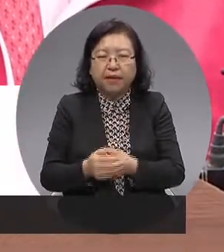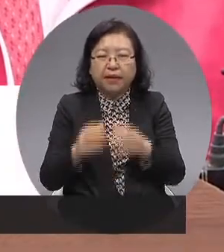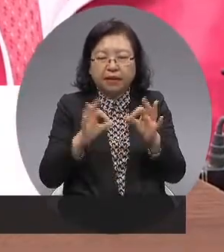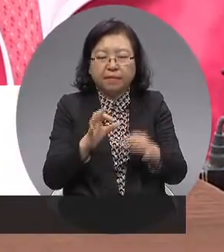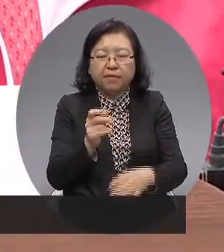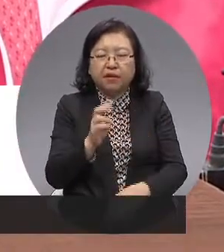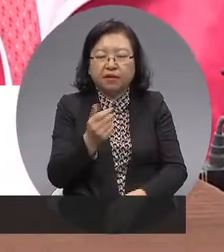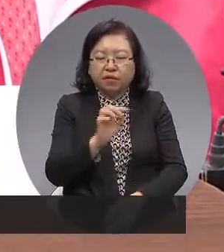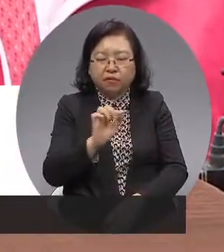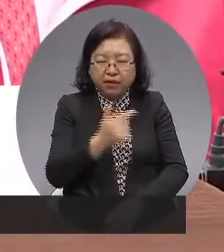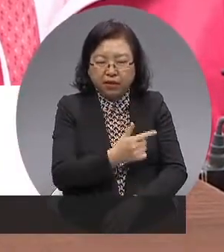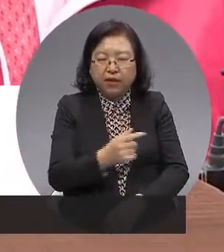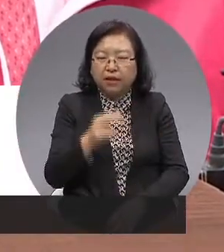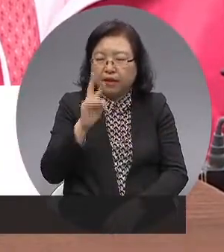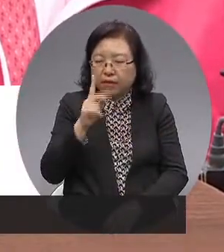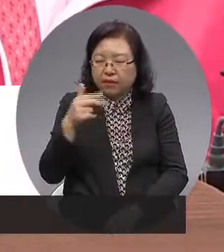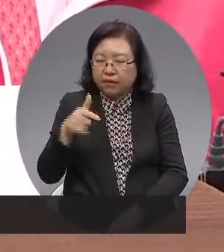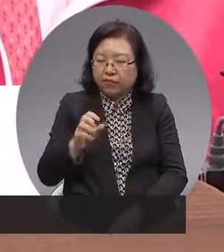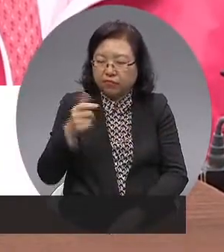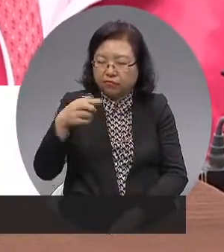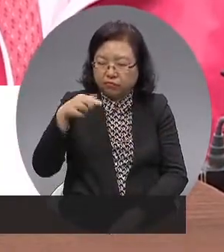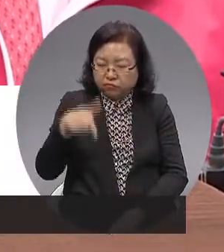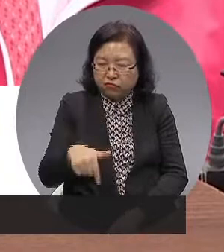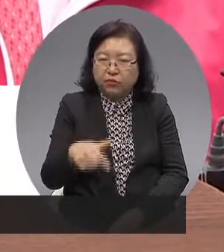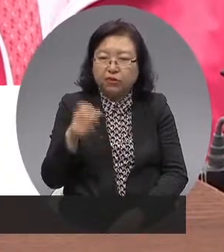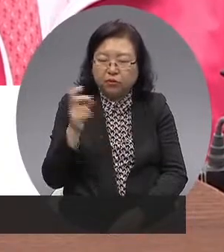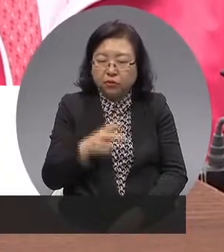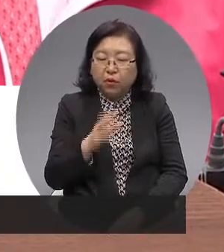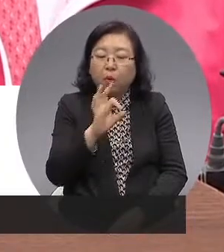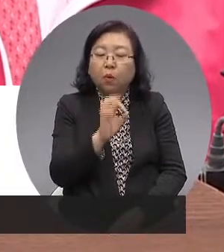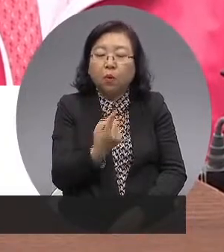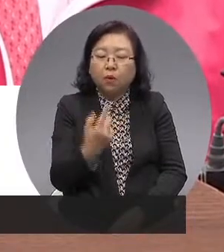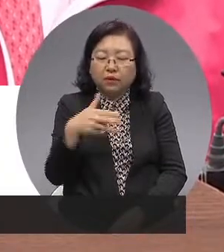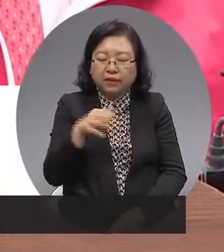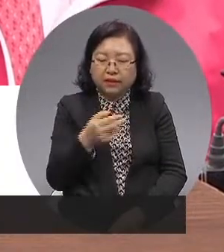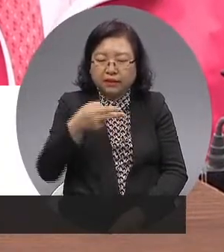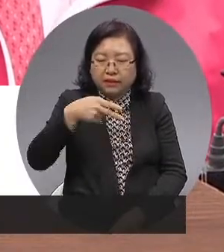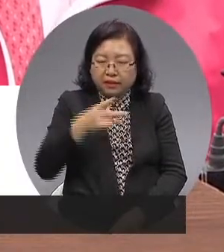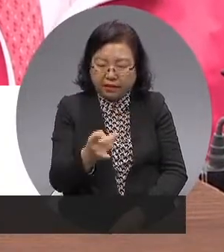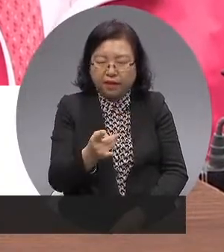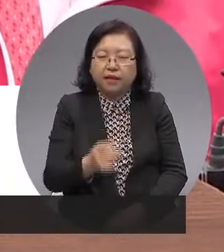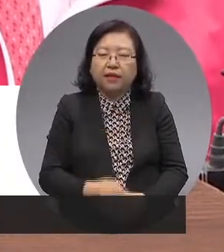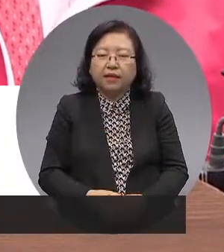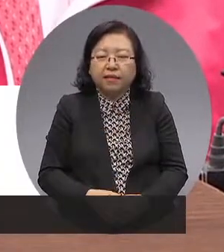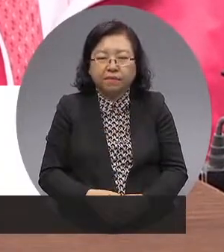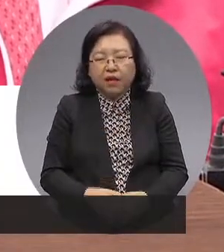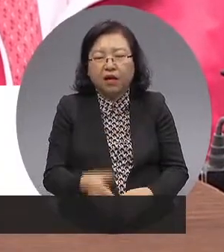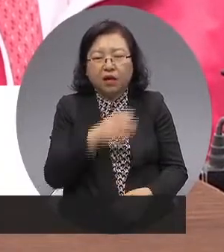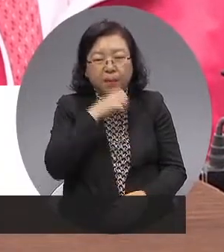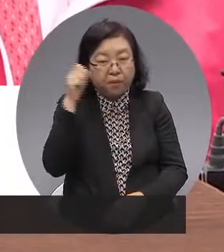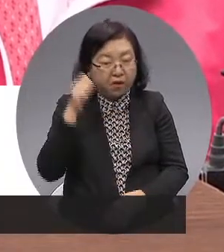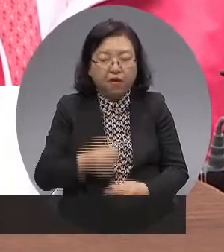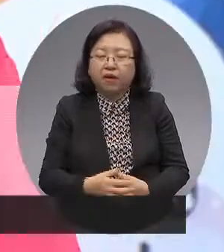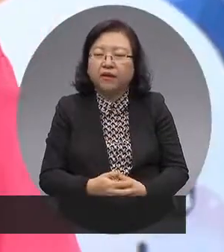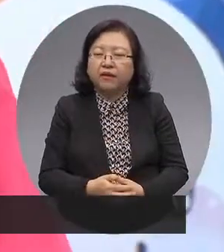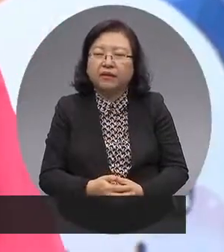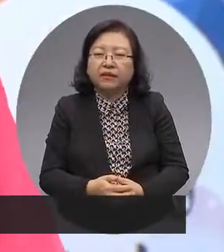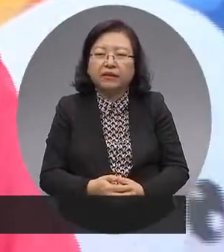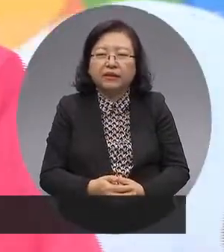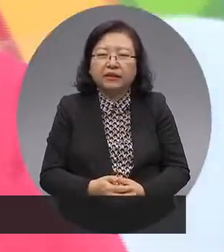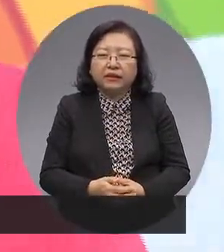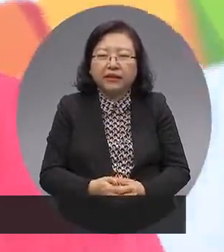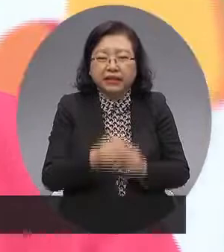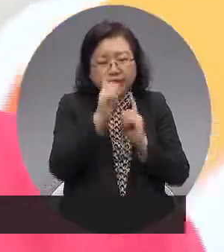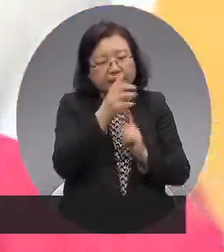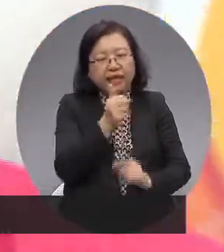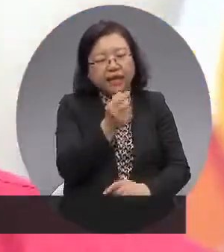과학기술부 장관, 박경국 전 안전행정부 1차관, 오재세 전 국회의원이 1차 관문을 통과했습니다.